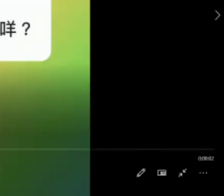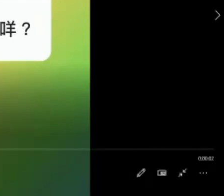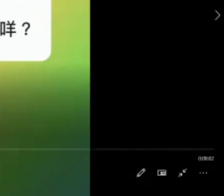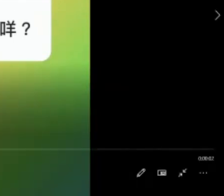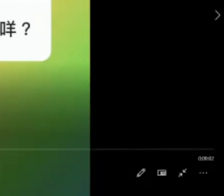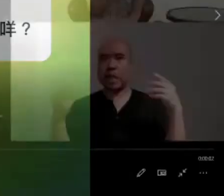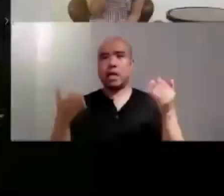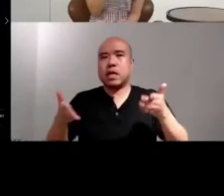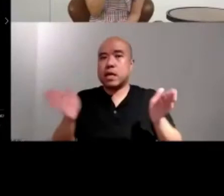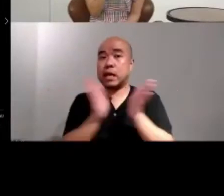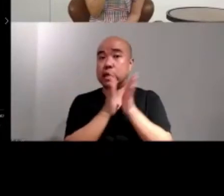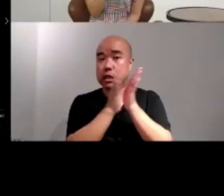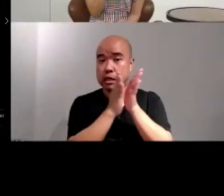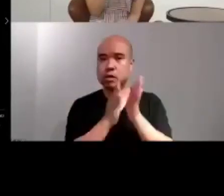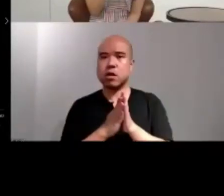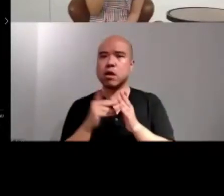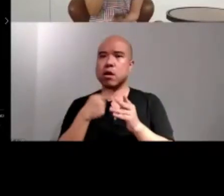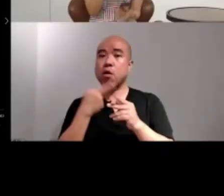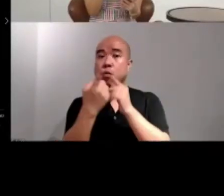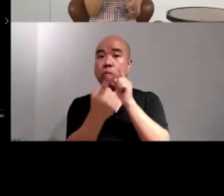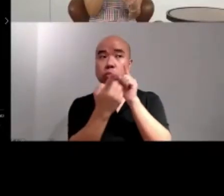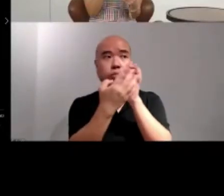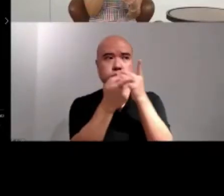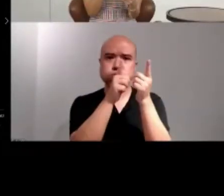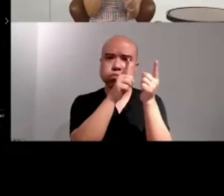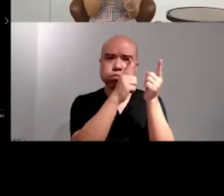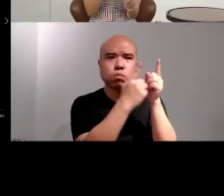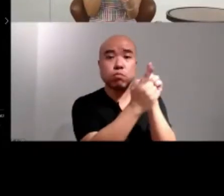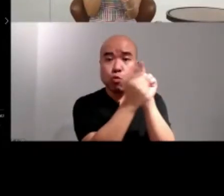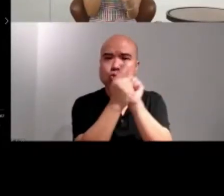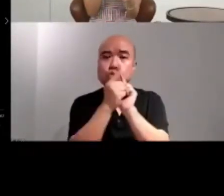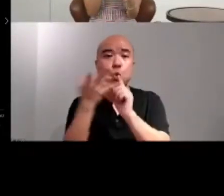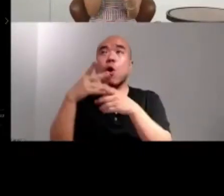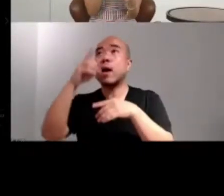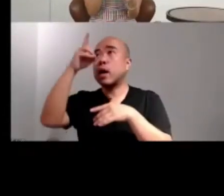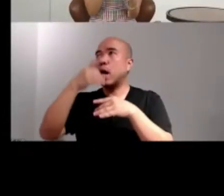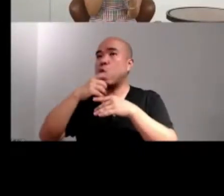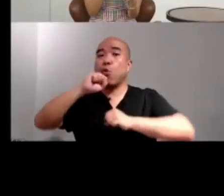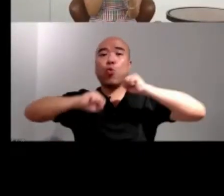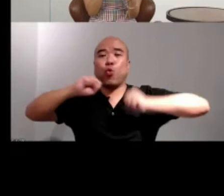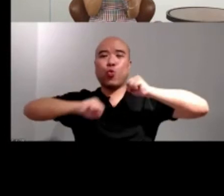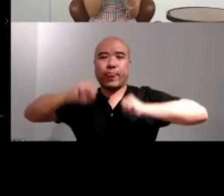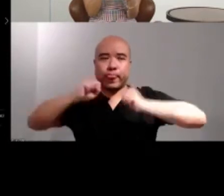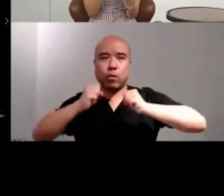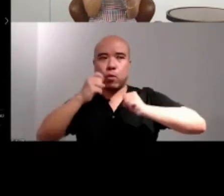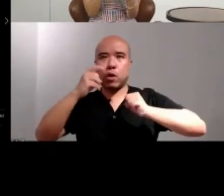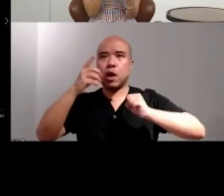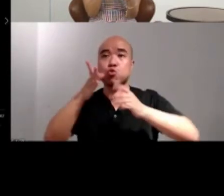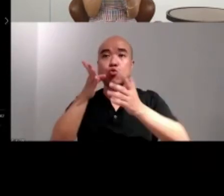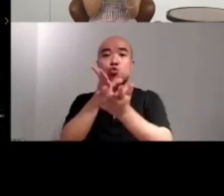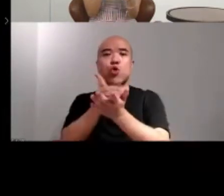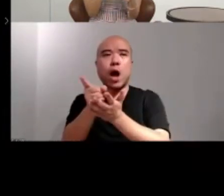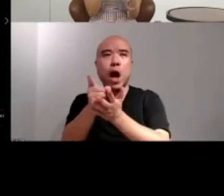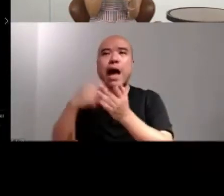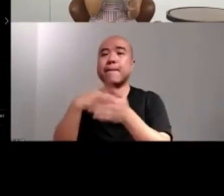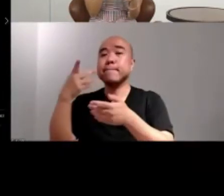我仲邀请到李连杰先生啊、刘翔先生啊，佢哋一齐去陪我喺紫禁城嗰度搞咗一个发布会。